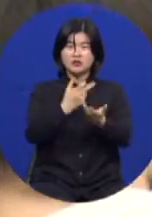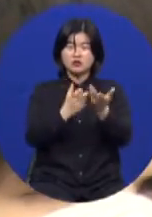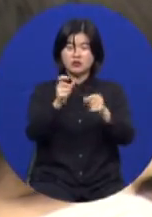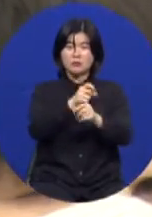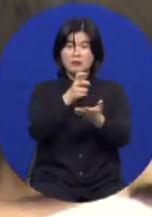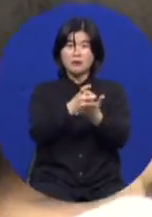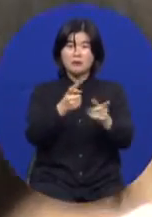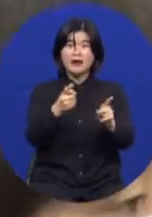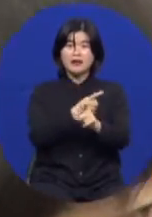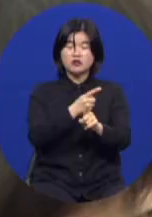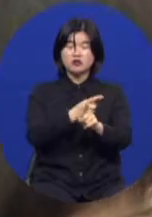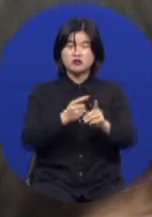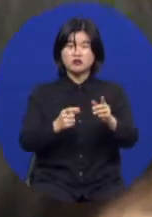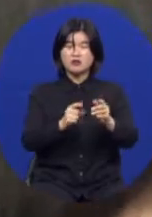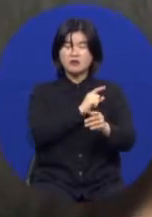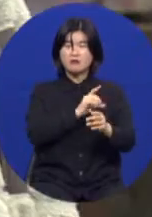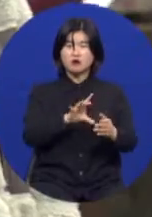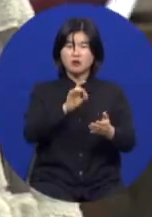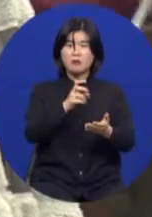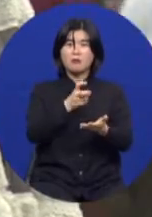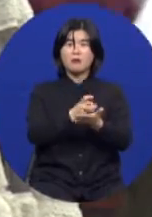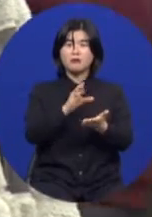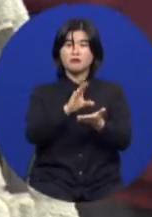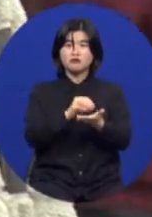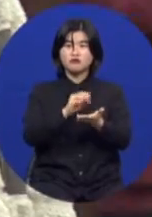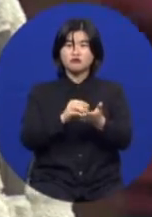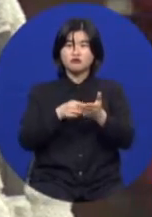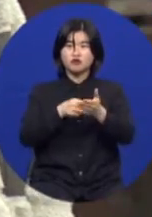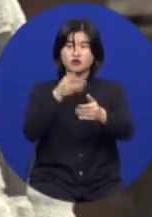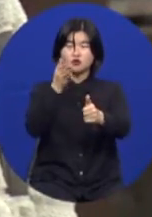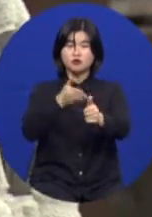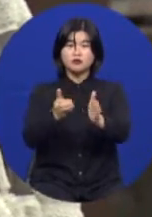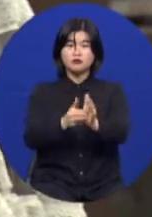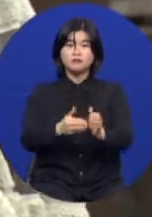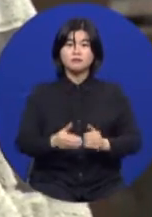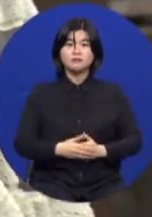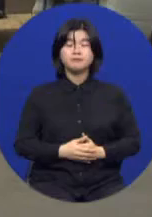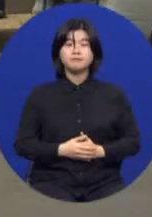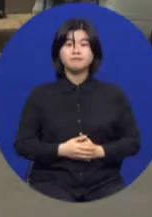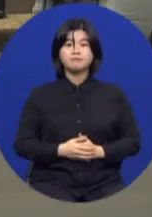도입을 위한 제주특별법 개정을 최우선 입법 과제로 추진할 것을 촉구했습니다.